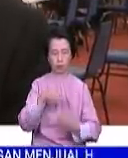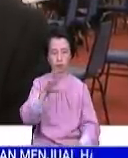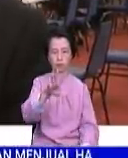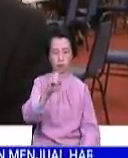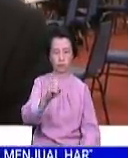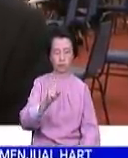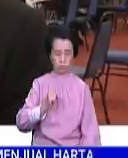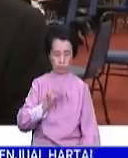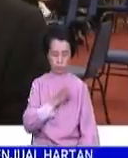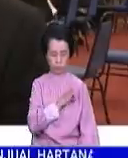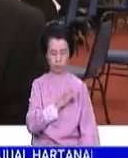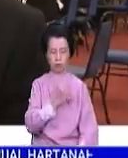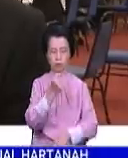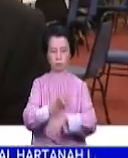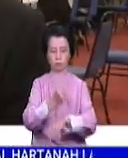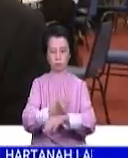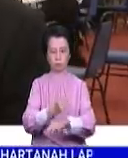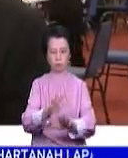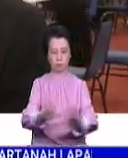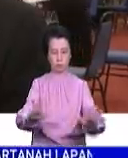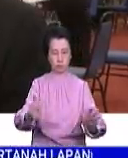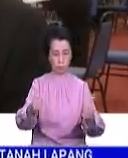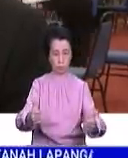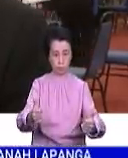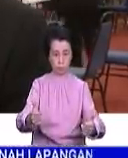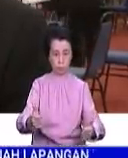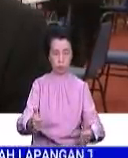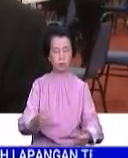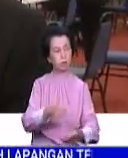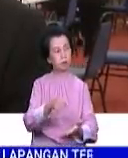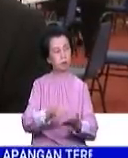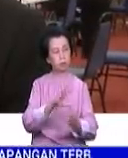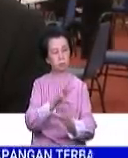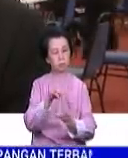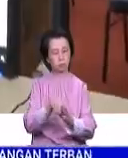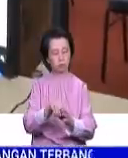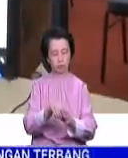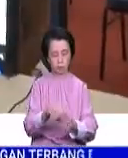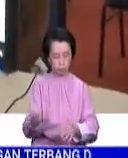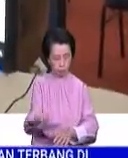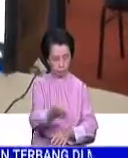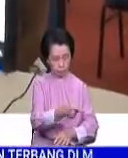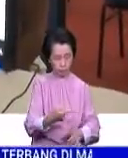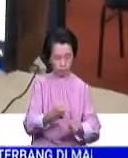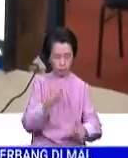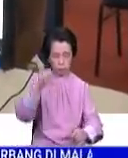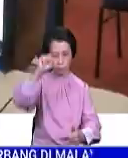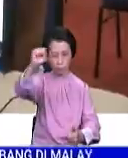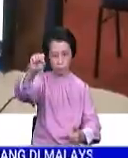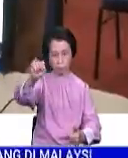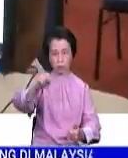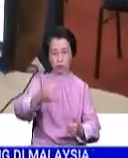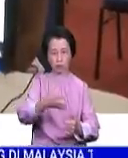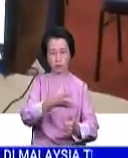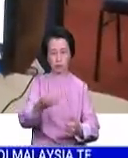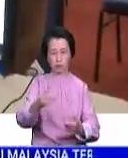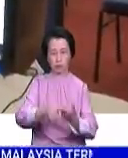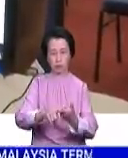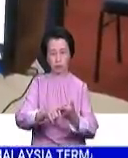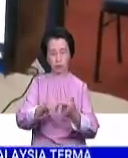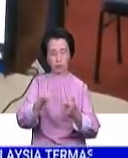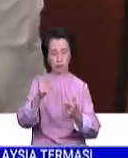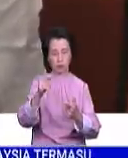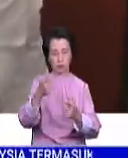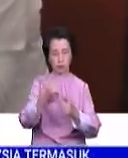awam yang bertugas di barisan hadapan. Ini termasuk daripada negeri Sabah dan